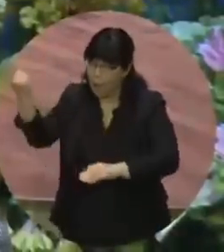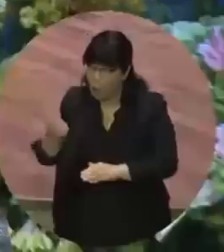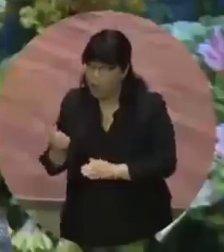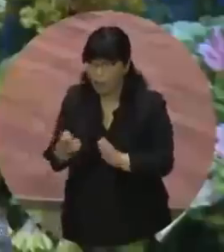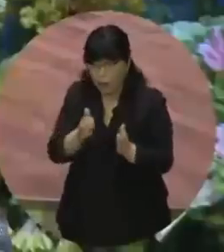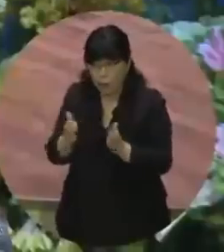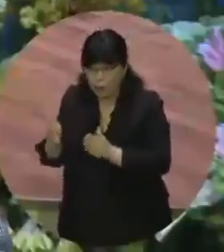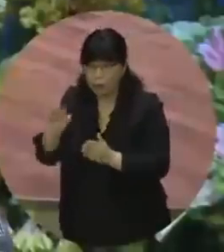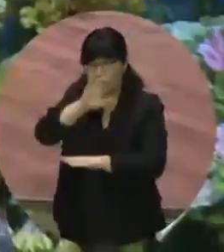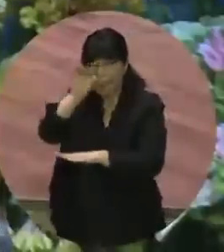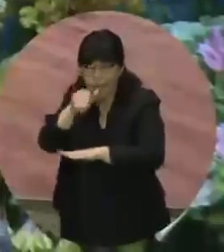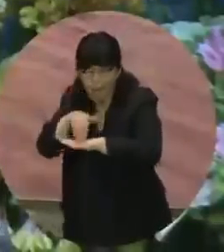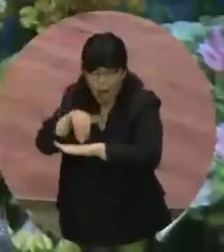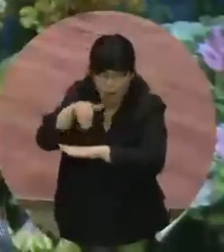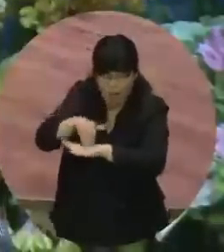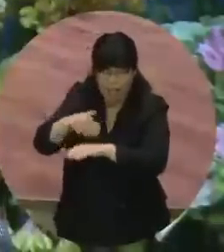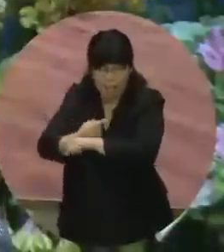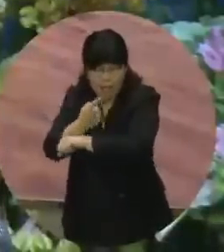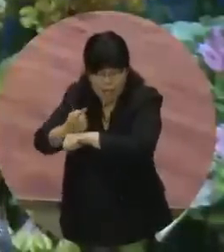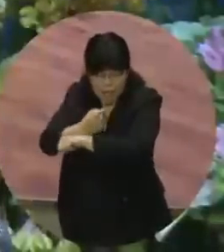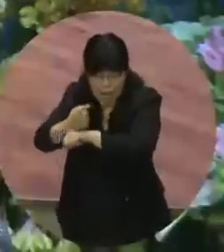와서 연습하죠.